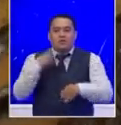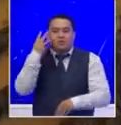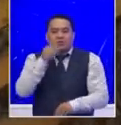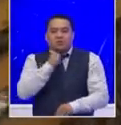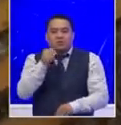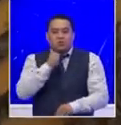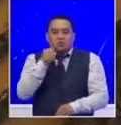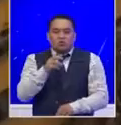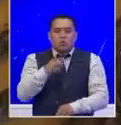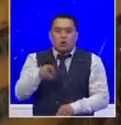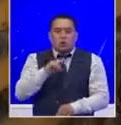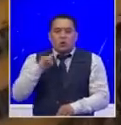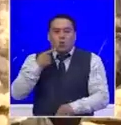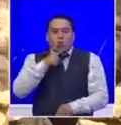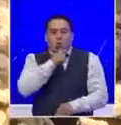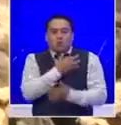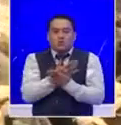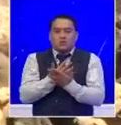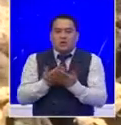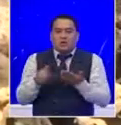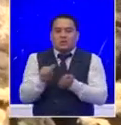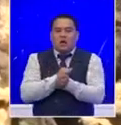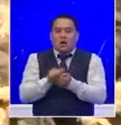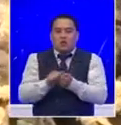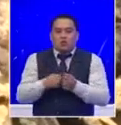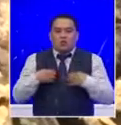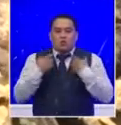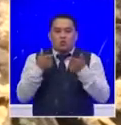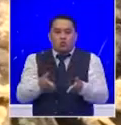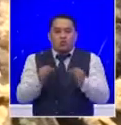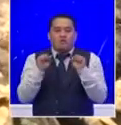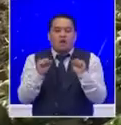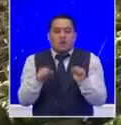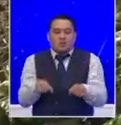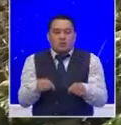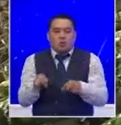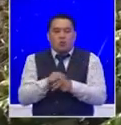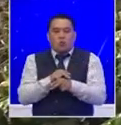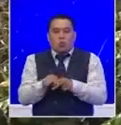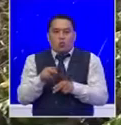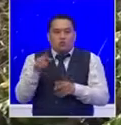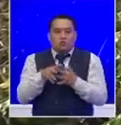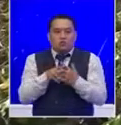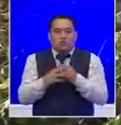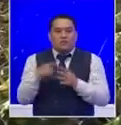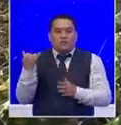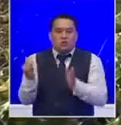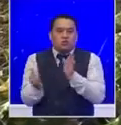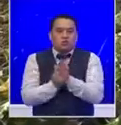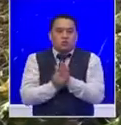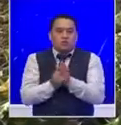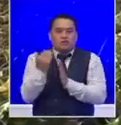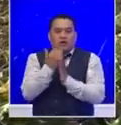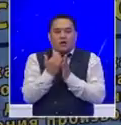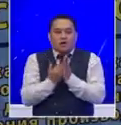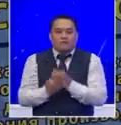свеклу, сои, кукурузу и другие культуры. Но засуха создает угрозу осеннему урожаю. Чтобы наладить полив, в сельских округах устанавливается график.